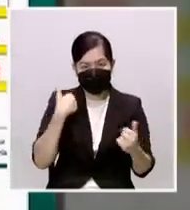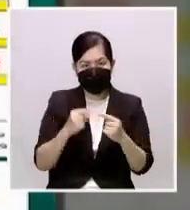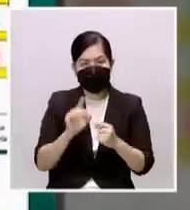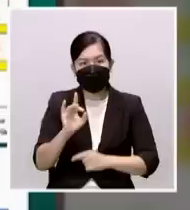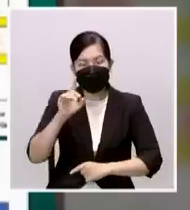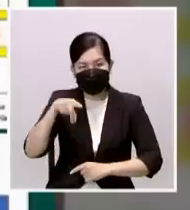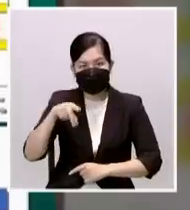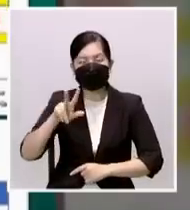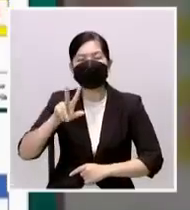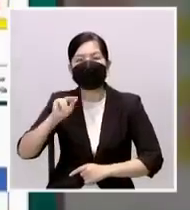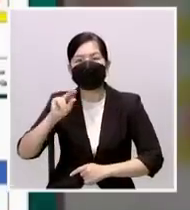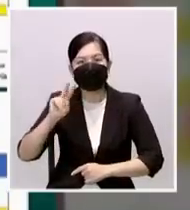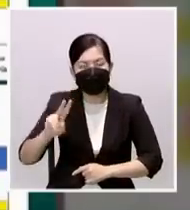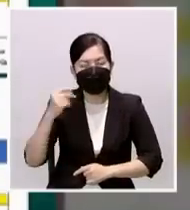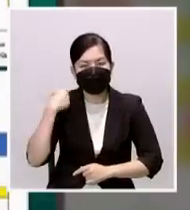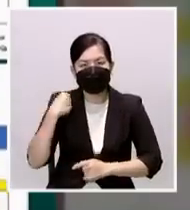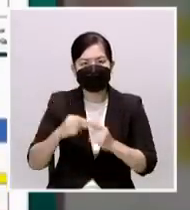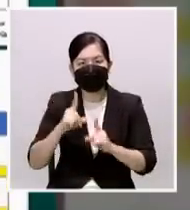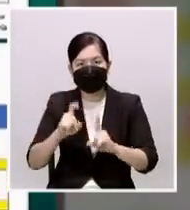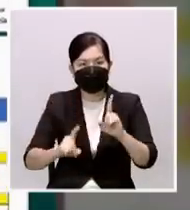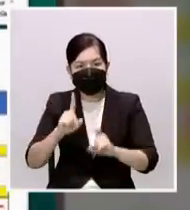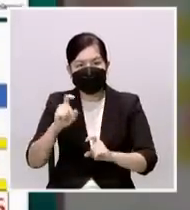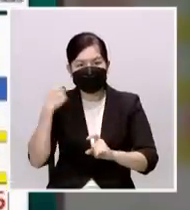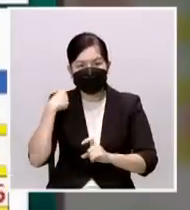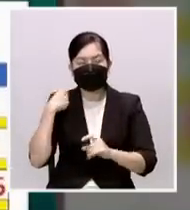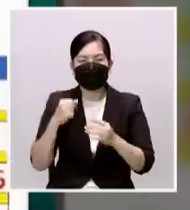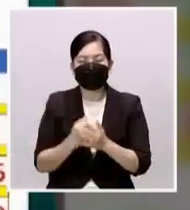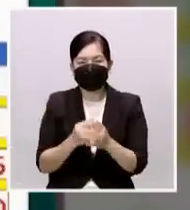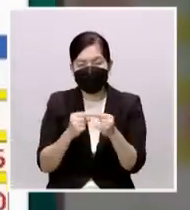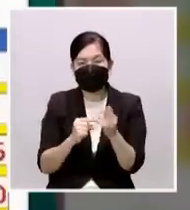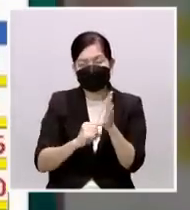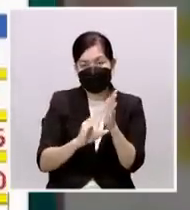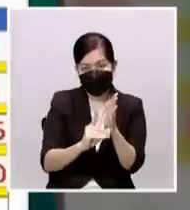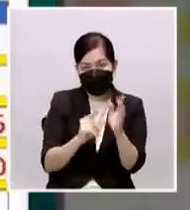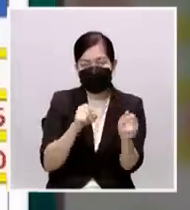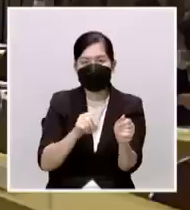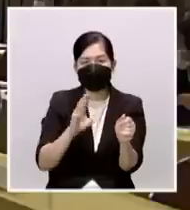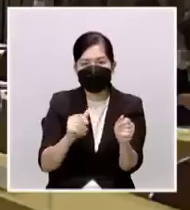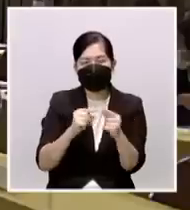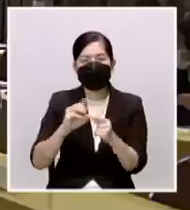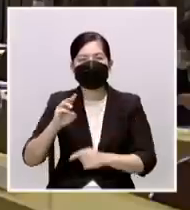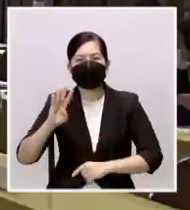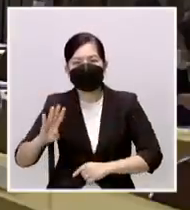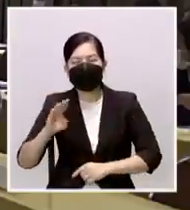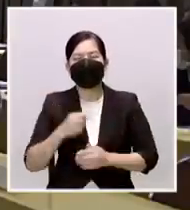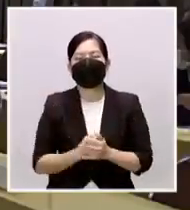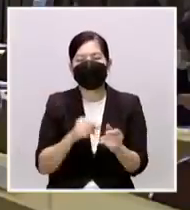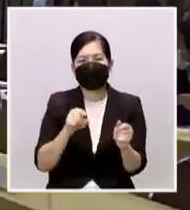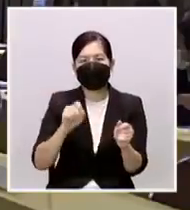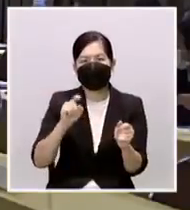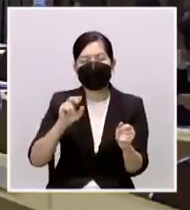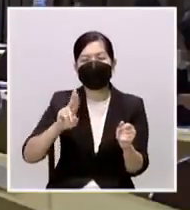นเสียชีวิต42คนโดยพบที่อำเภอเมืองชลบุรี68คนไปมากในพื้นที่อำเภอศรีราชาเนี่ย